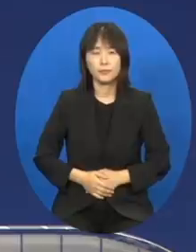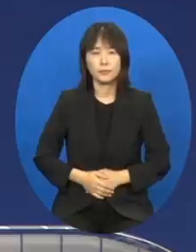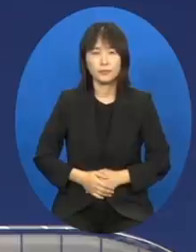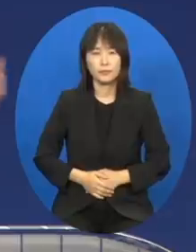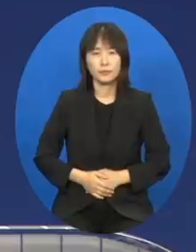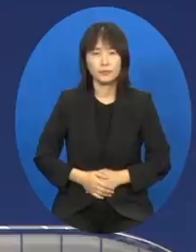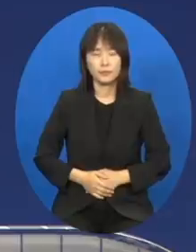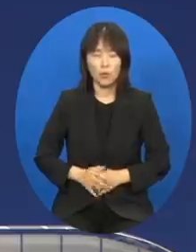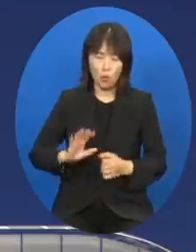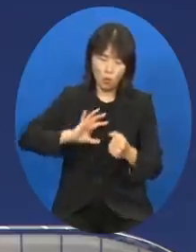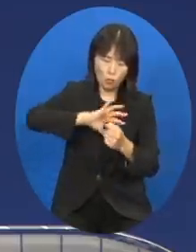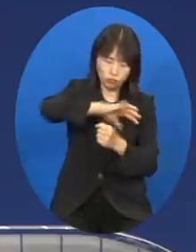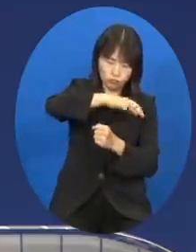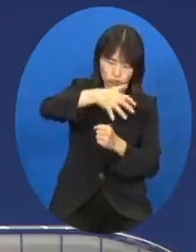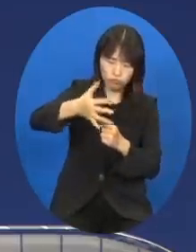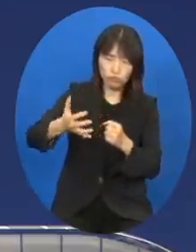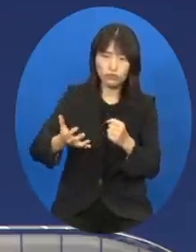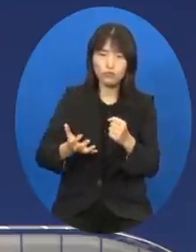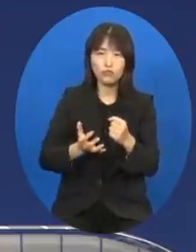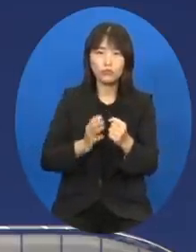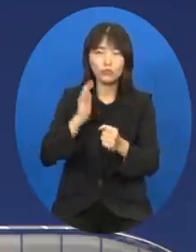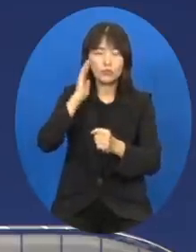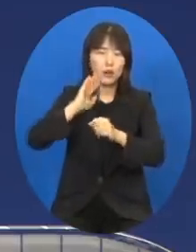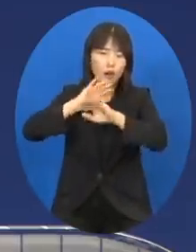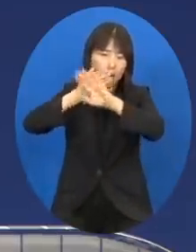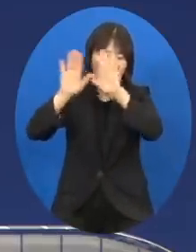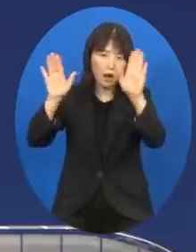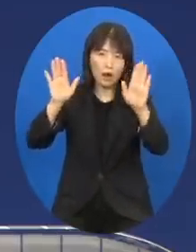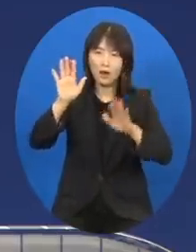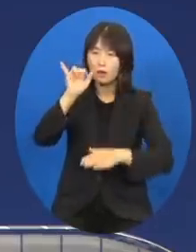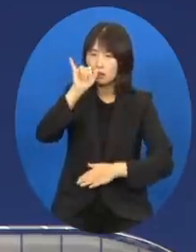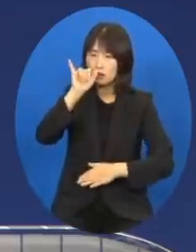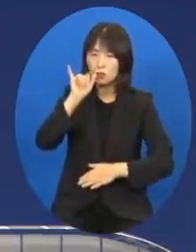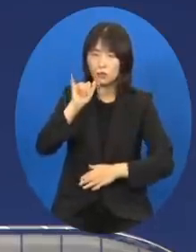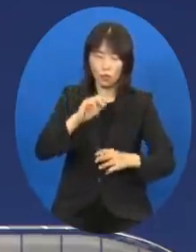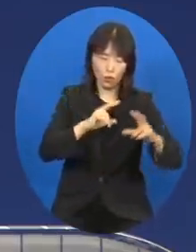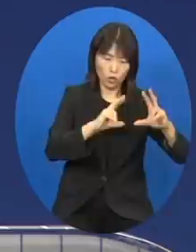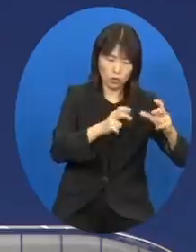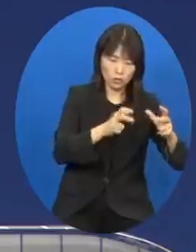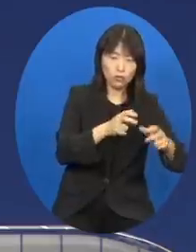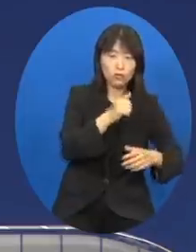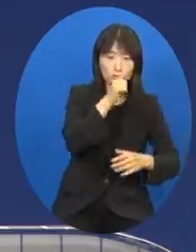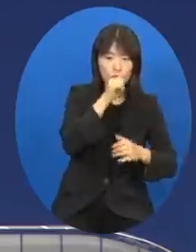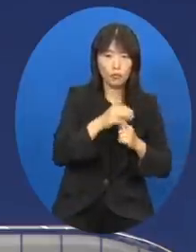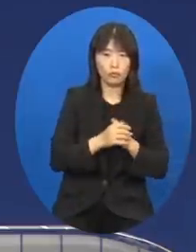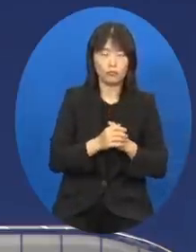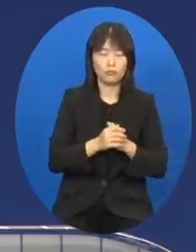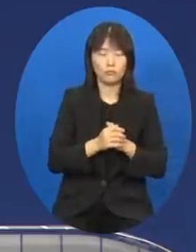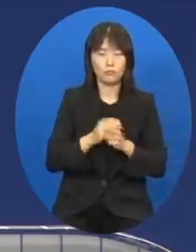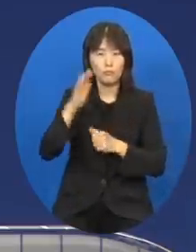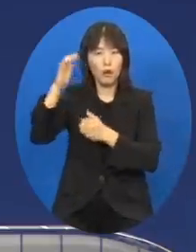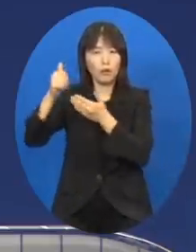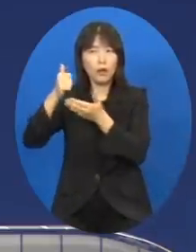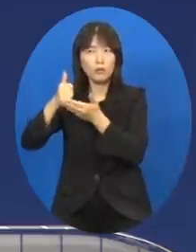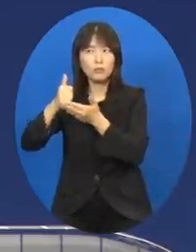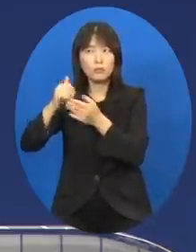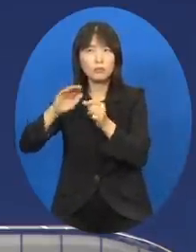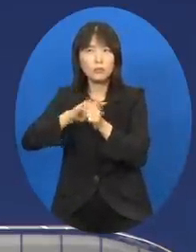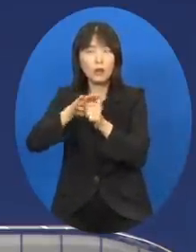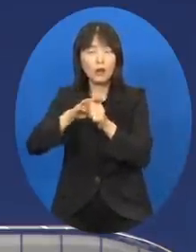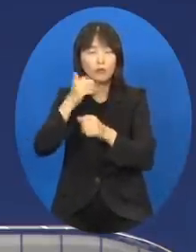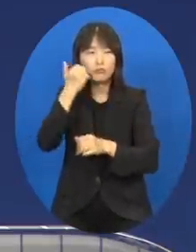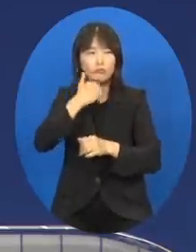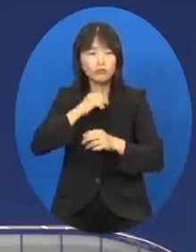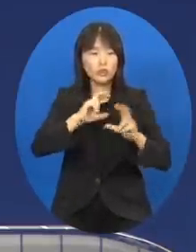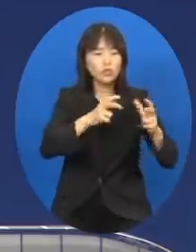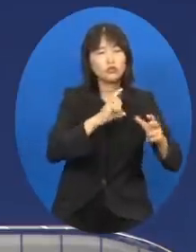그러니까 온 우주에 하늘이 있고 그리고 지구가 있고 그러니까 하나님이 뭐 사랑할 대상이 지구밖에 더